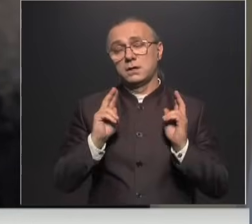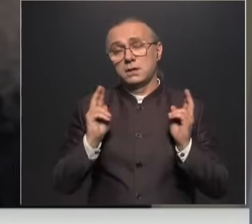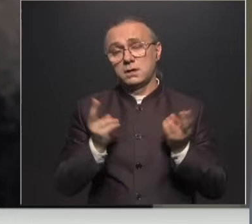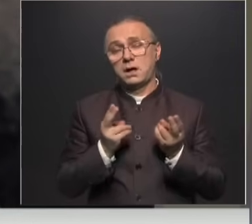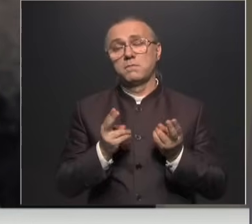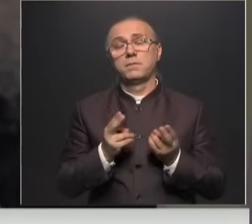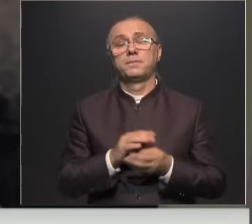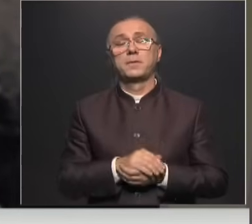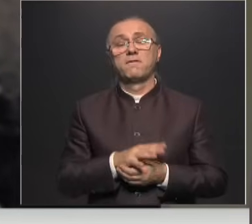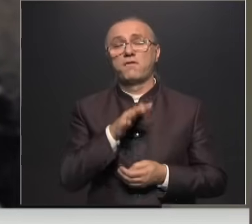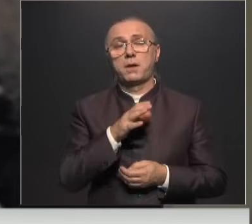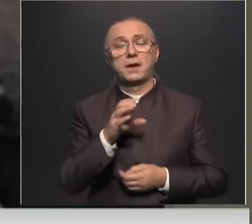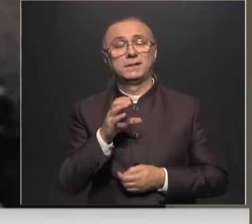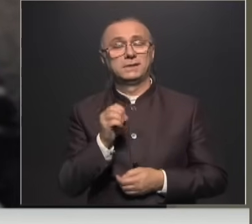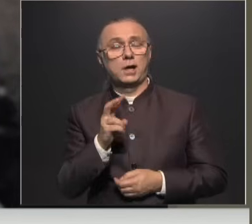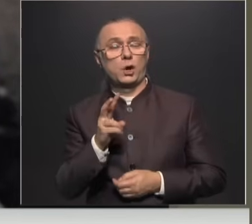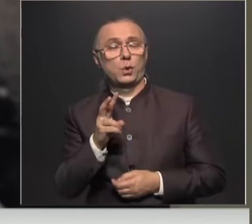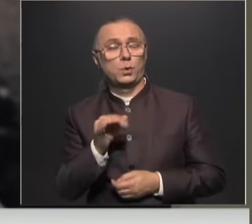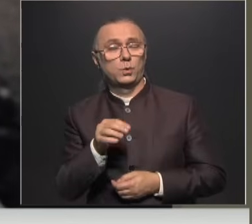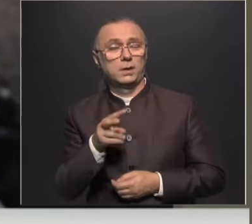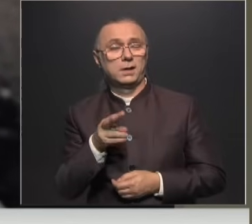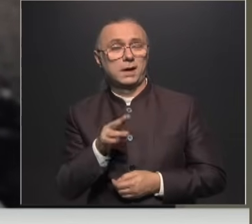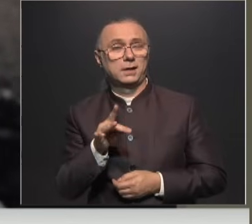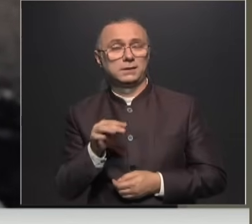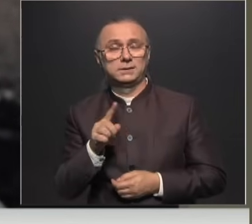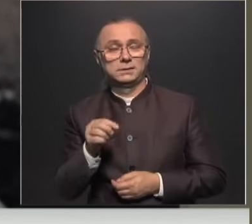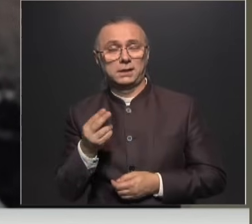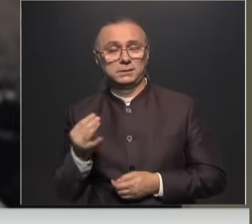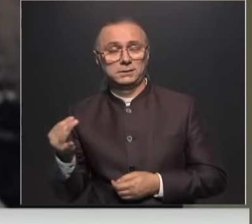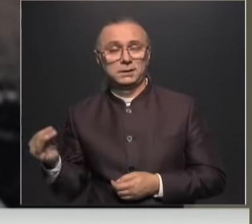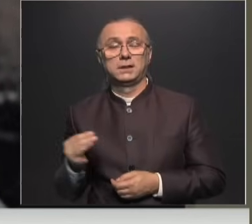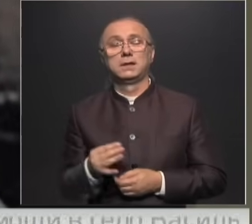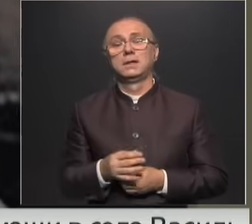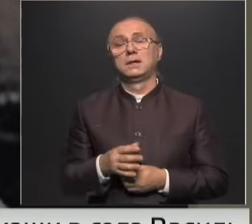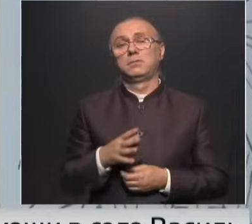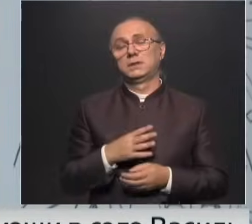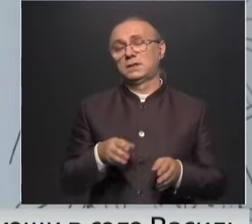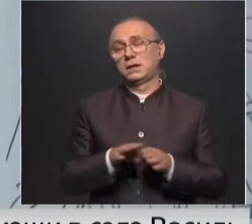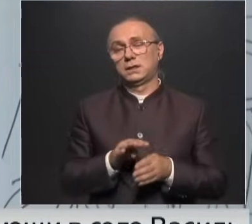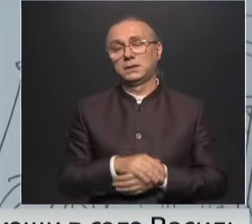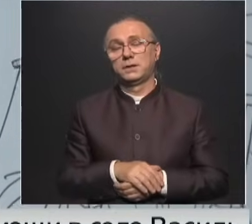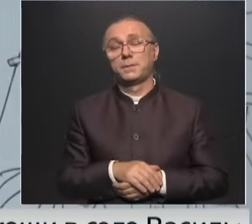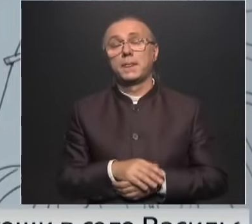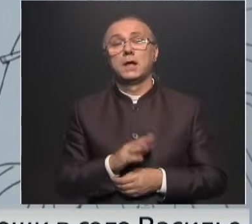жизнь монастырь вдохнул будущий святой Русской Православной Церкви Павел Моисеев, которого в 1904